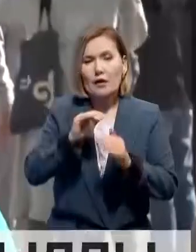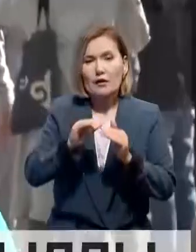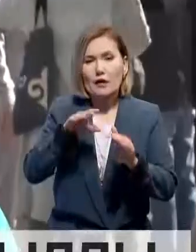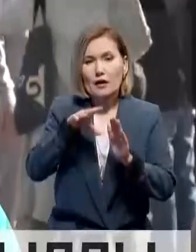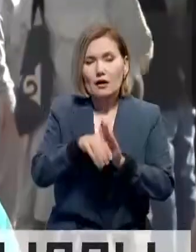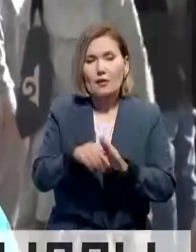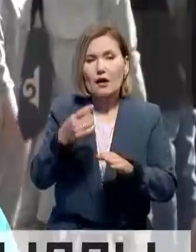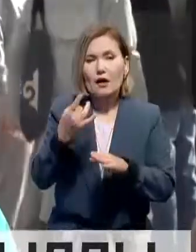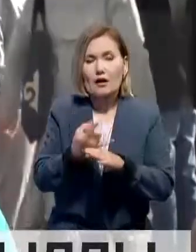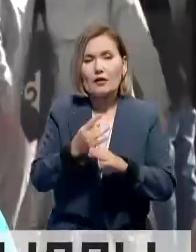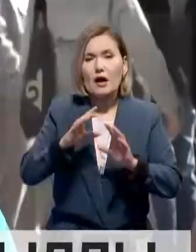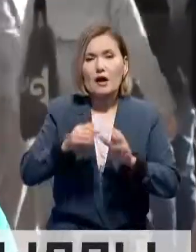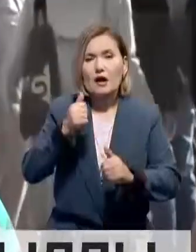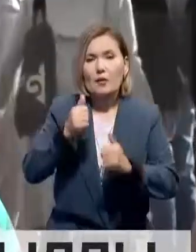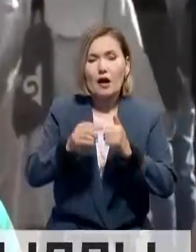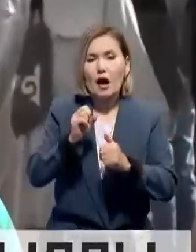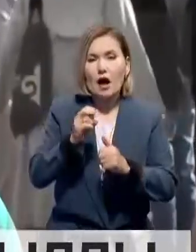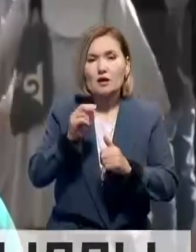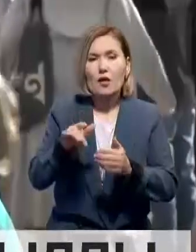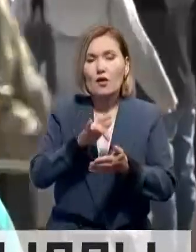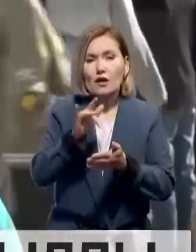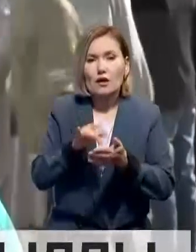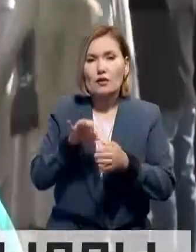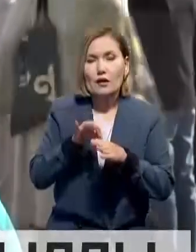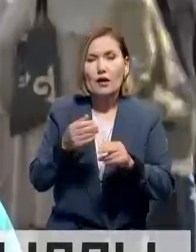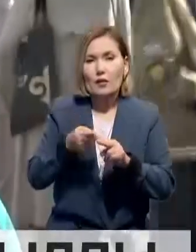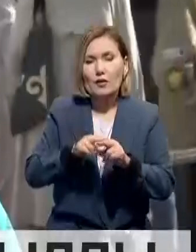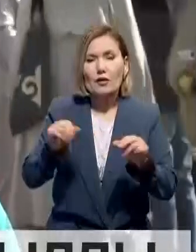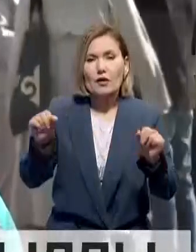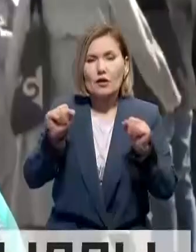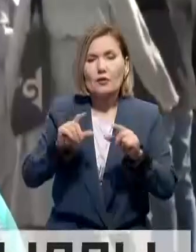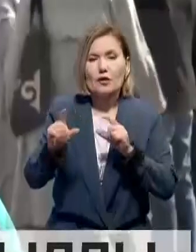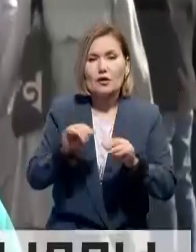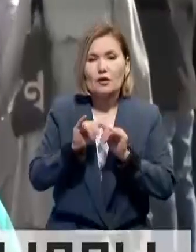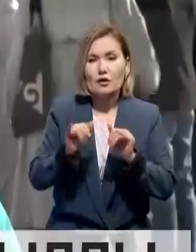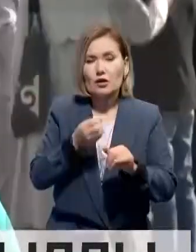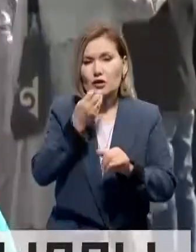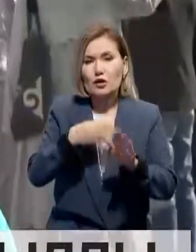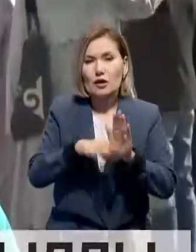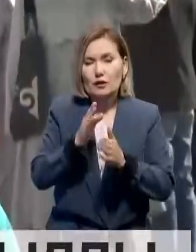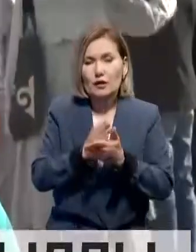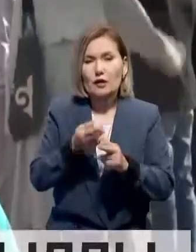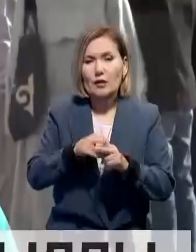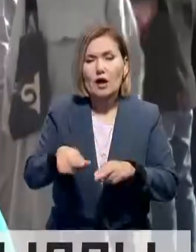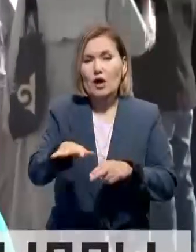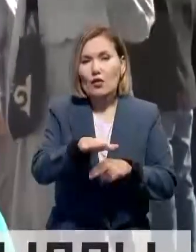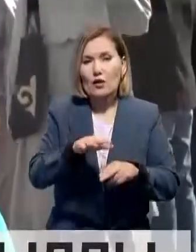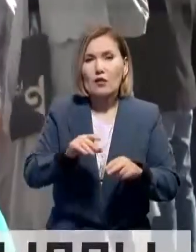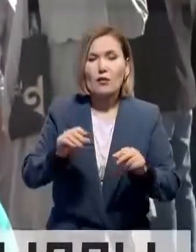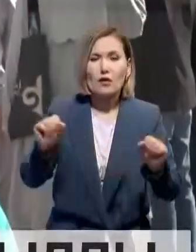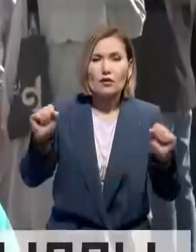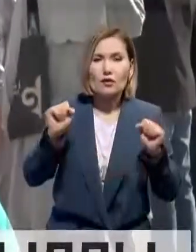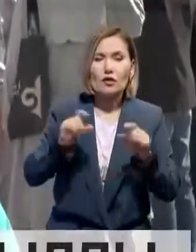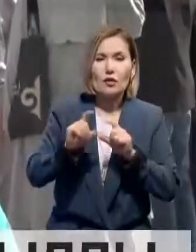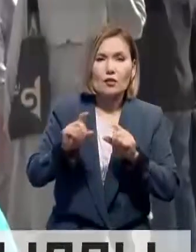арасындағы алғашқы әлем чемпионаты Ақтау қаласында өтті. Қазір бұл спорт түрі бізде жақсы дамып келеді. Сондықтан өңірлерге де баса мән